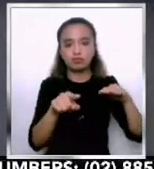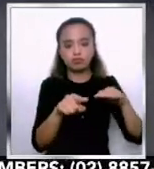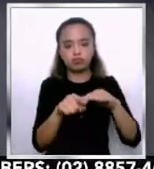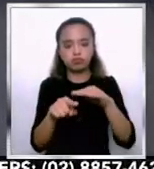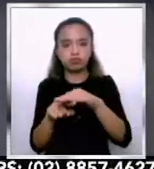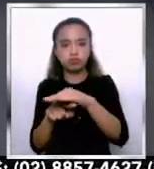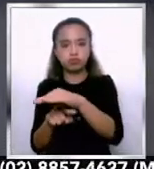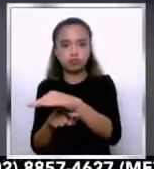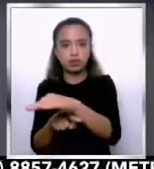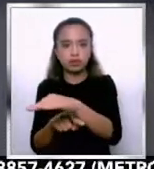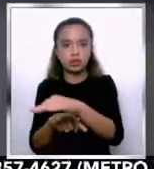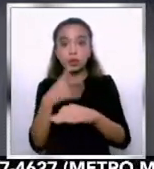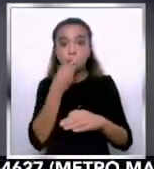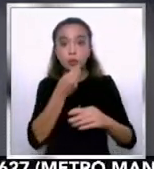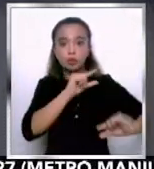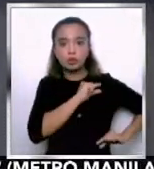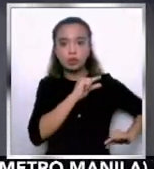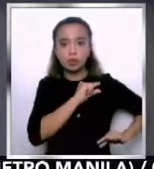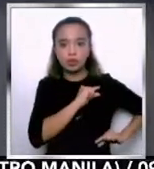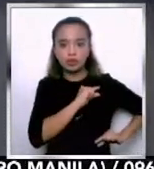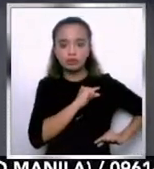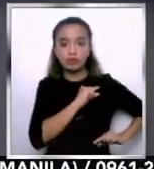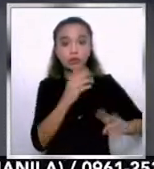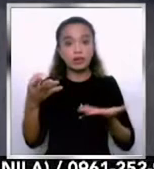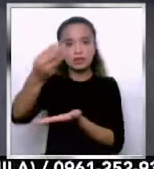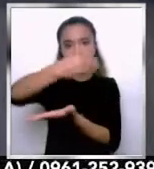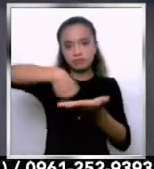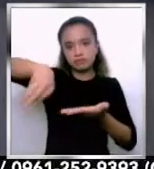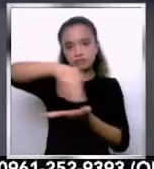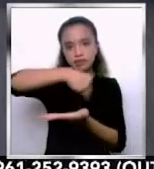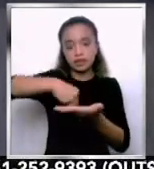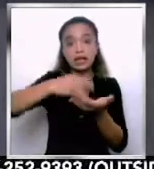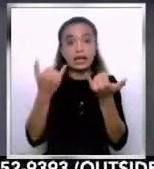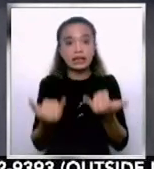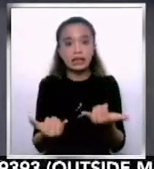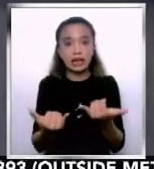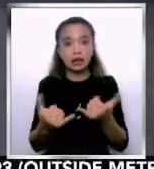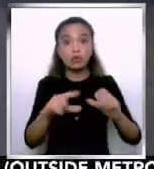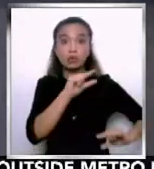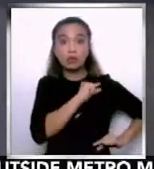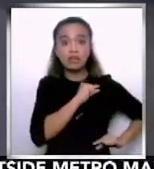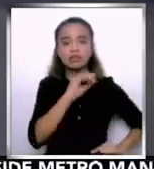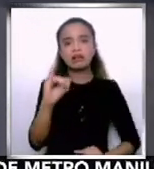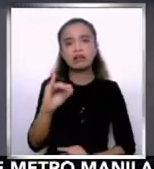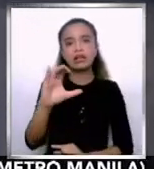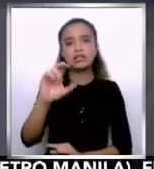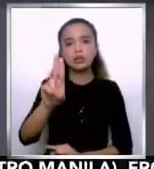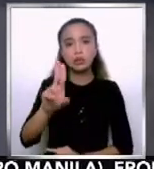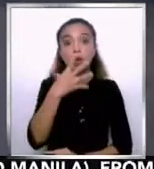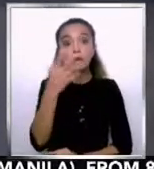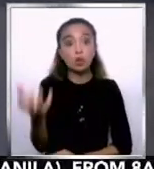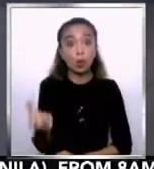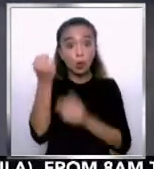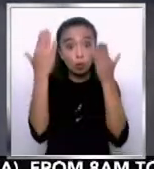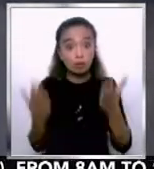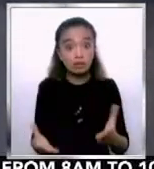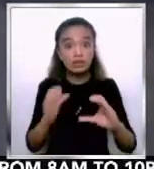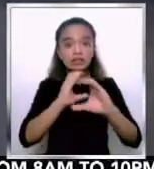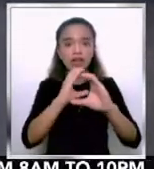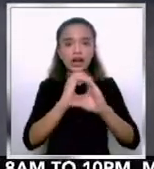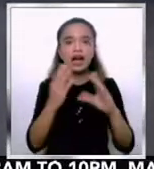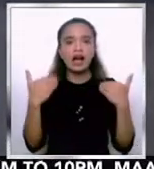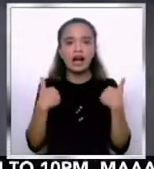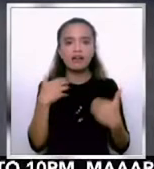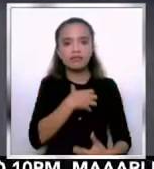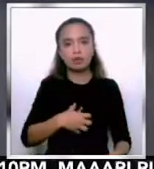ng trapiko sa lungsod ng Mandaluyong. Nasa ICU po ngayon ang gwardya habang ang may-ari ng sasakyan reklamong frustrated